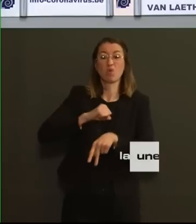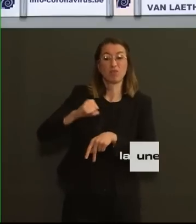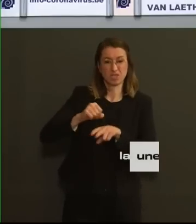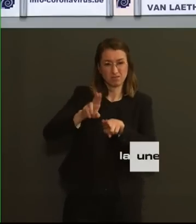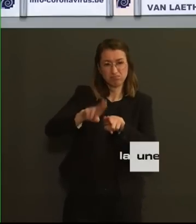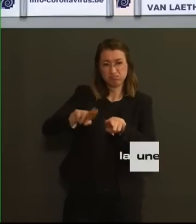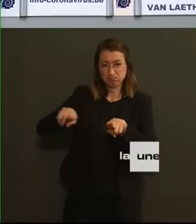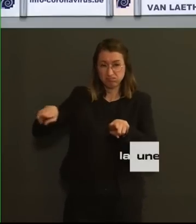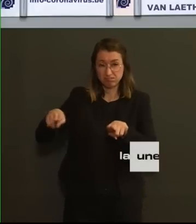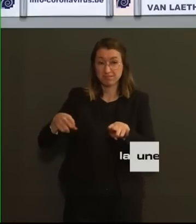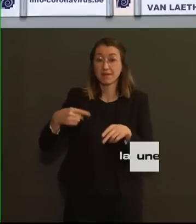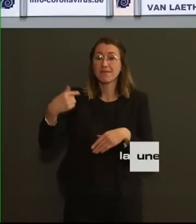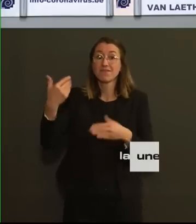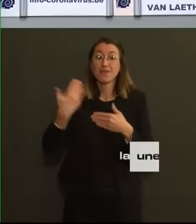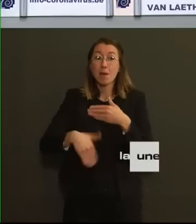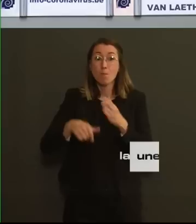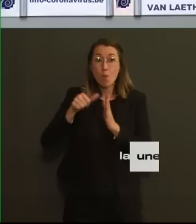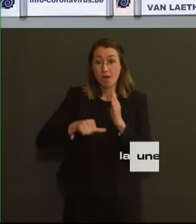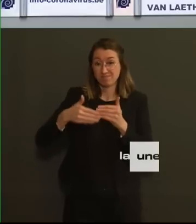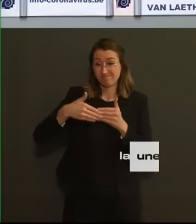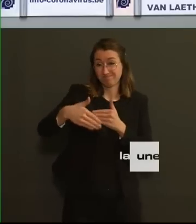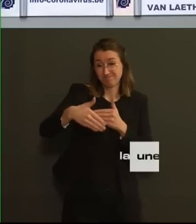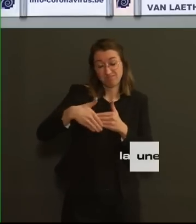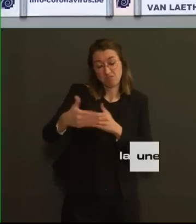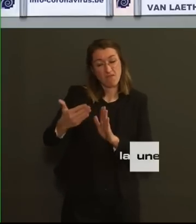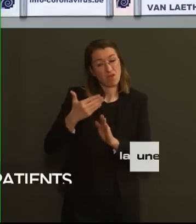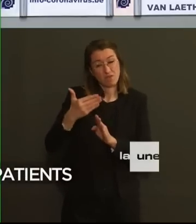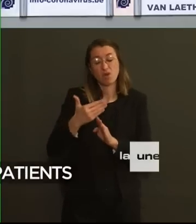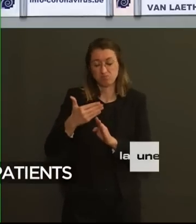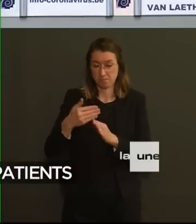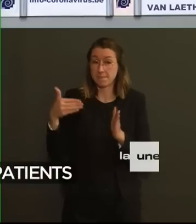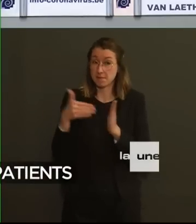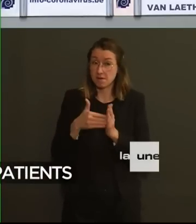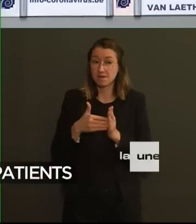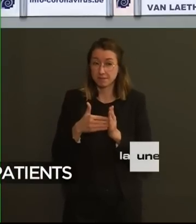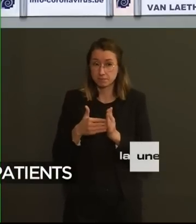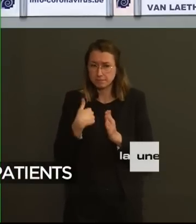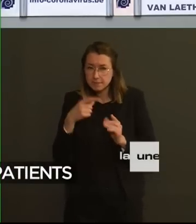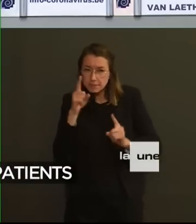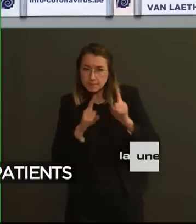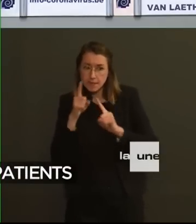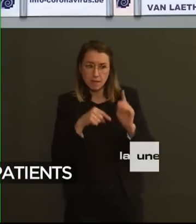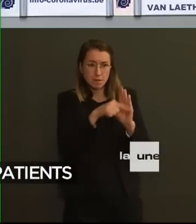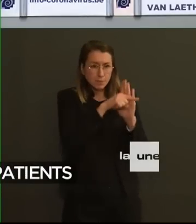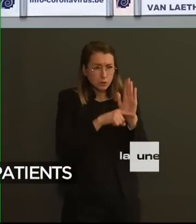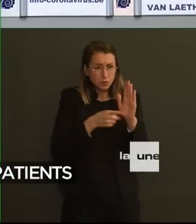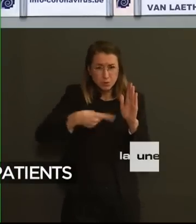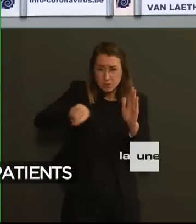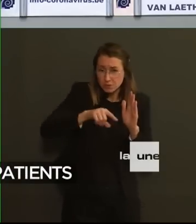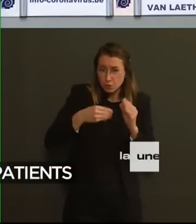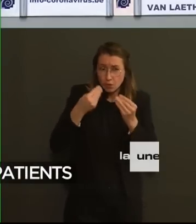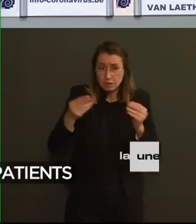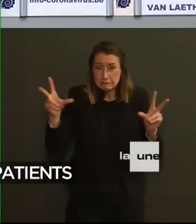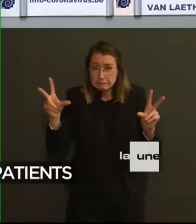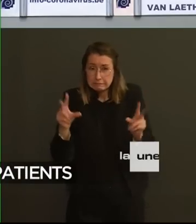et en espérant effectivement leur impact rapide dans les 10 à 15 jours, on devrait pouvoir éviter la projection mathématique des